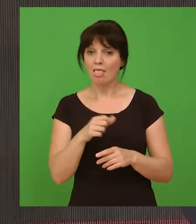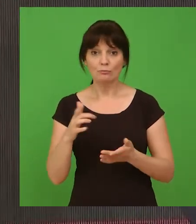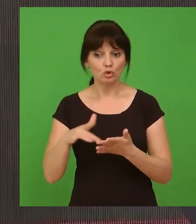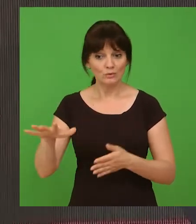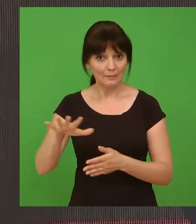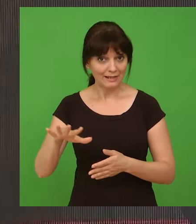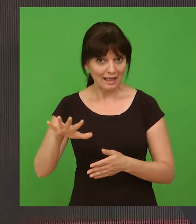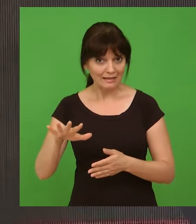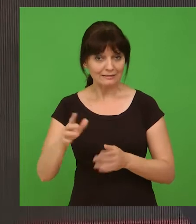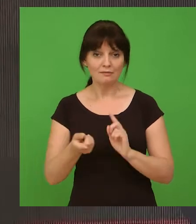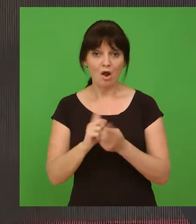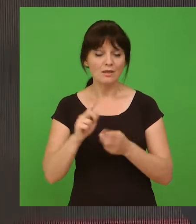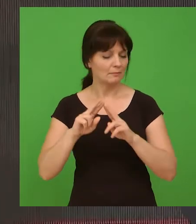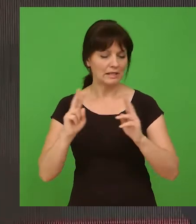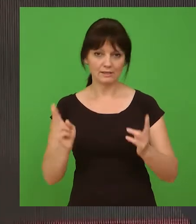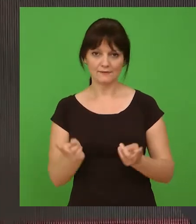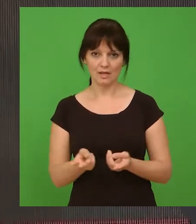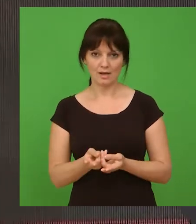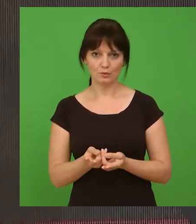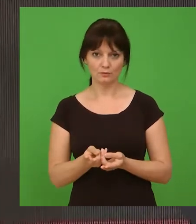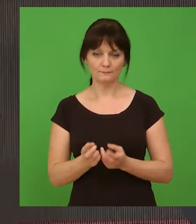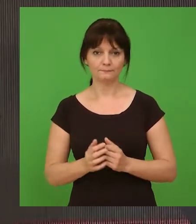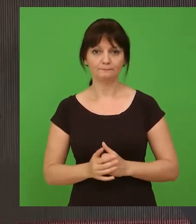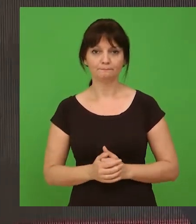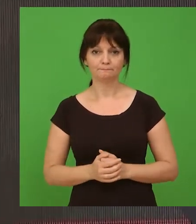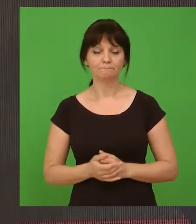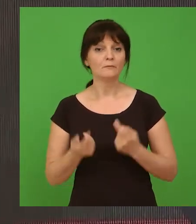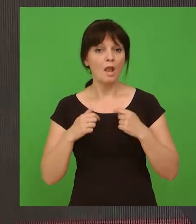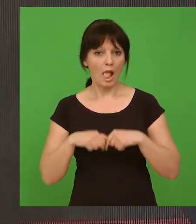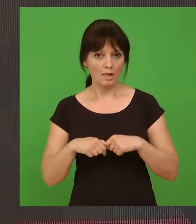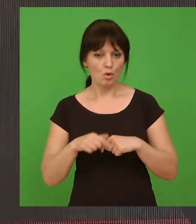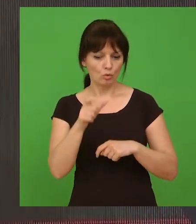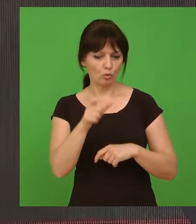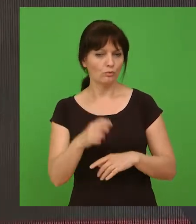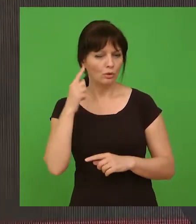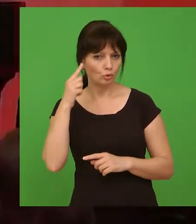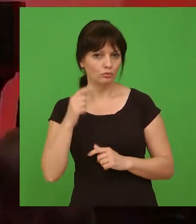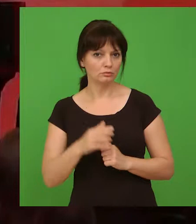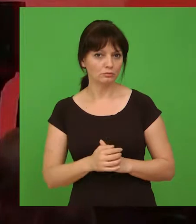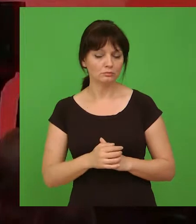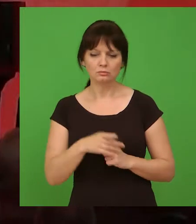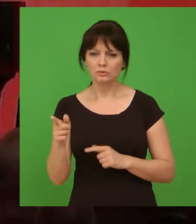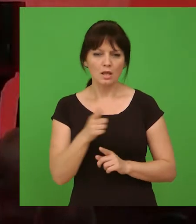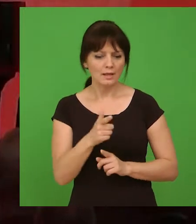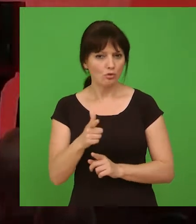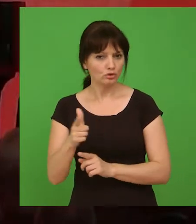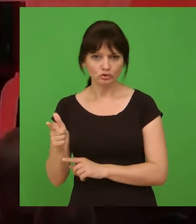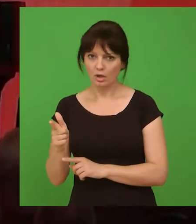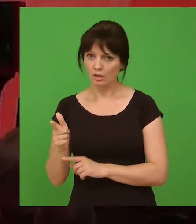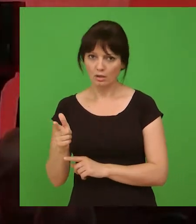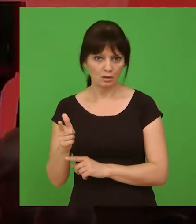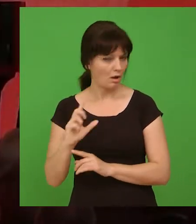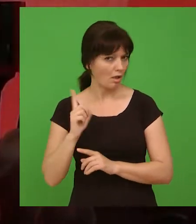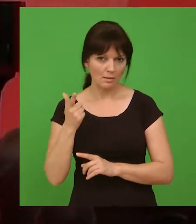Közép-Keleten, hanem az egész világon. Az elnök tudja, hogy ezek a terroristák nem